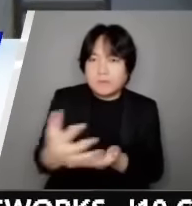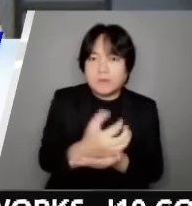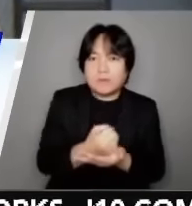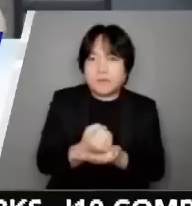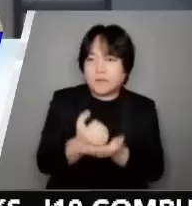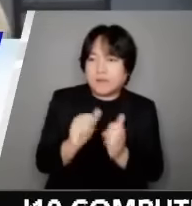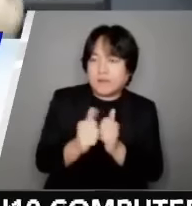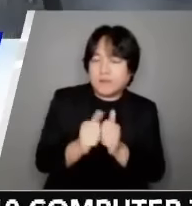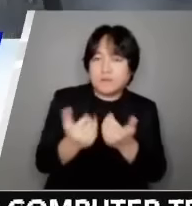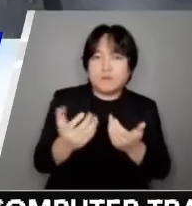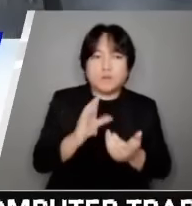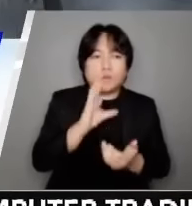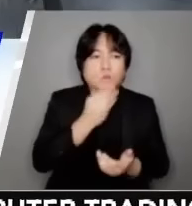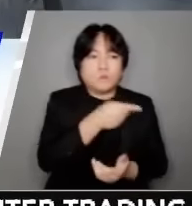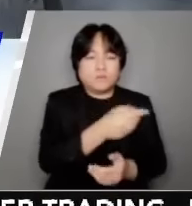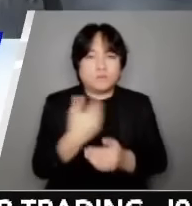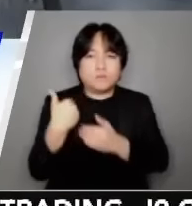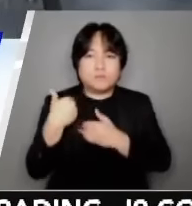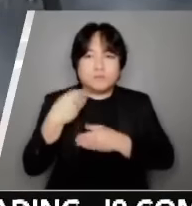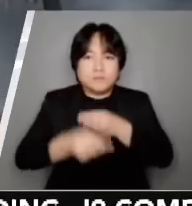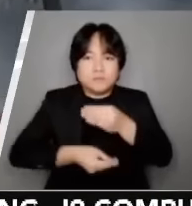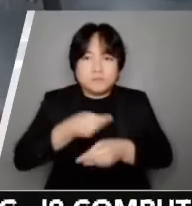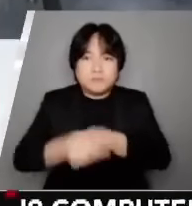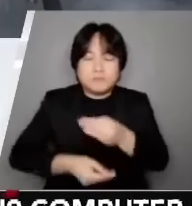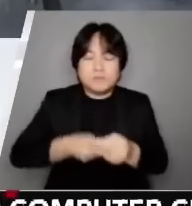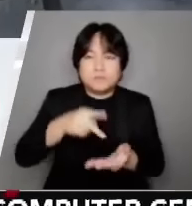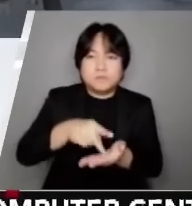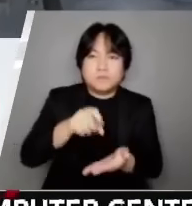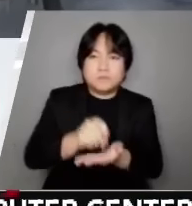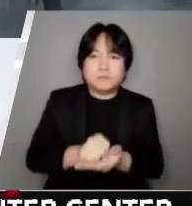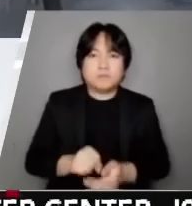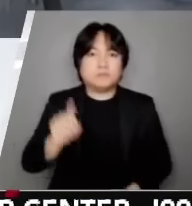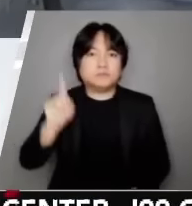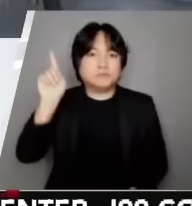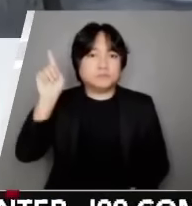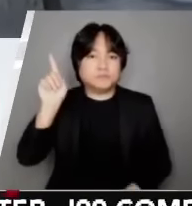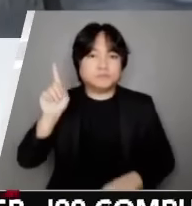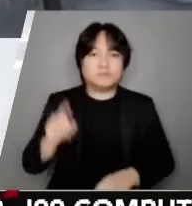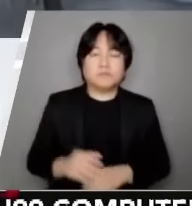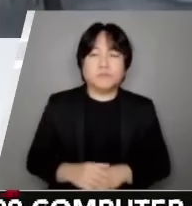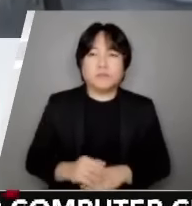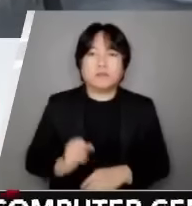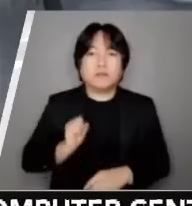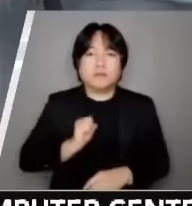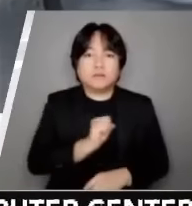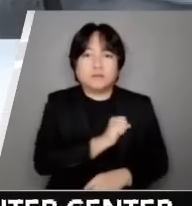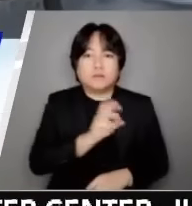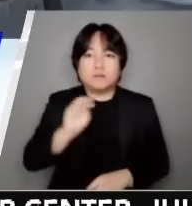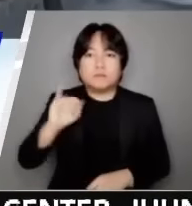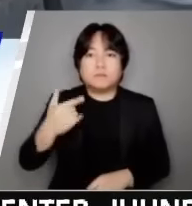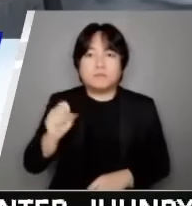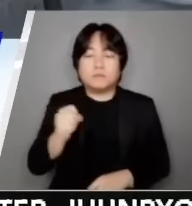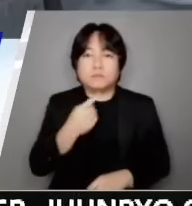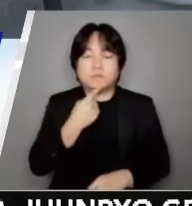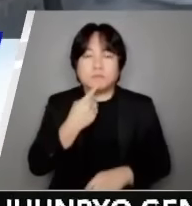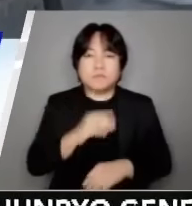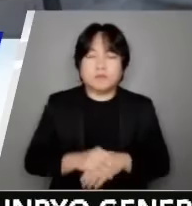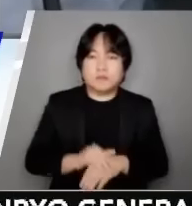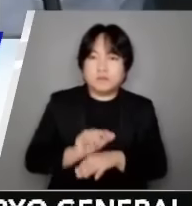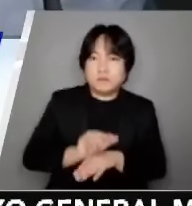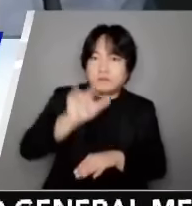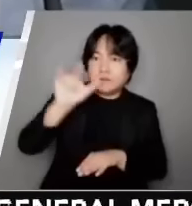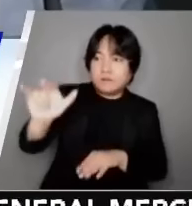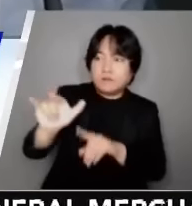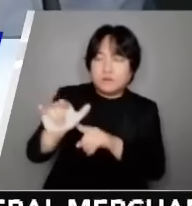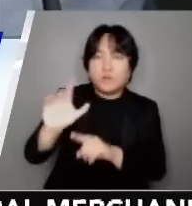nagprocess nung kanilang passport if the flight number now registers to a chartered plane then you can find out Who owns The chartered Plane